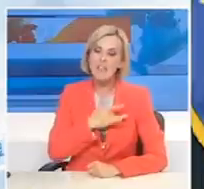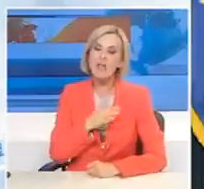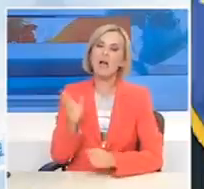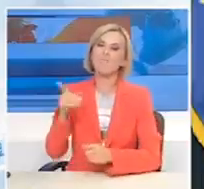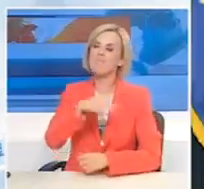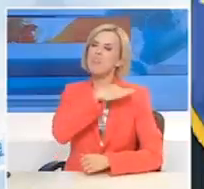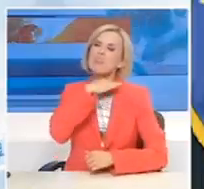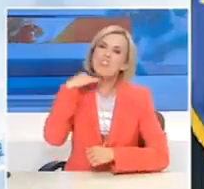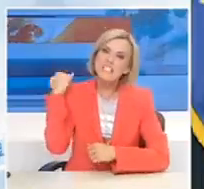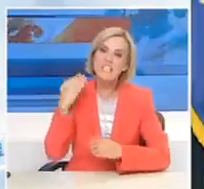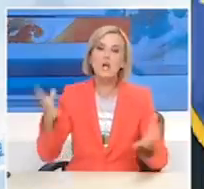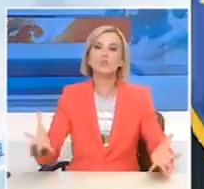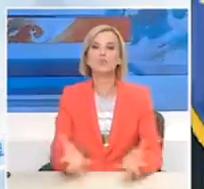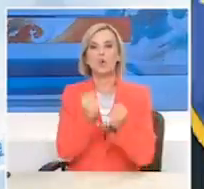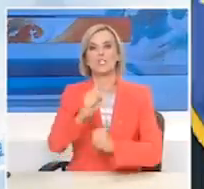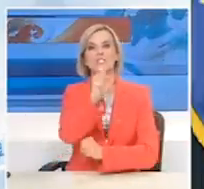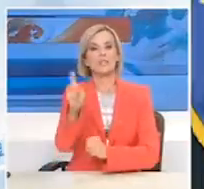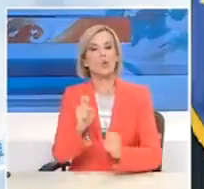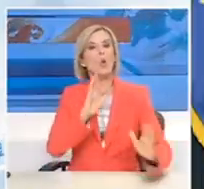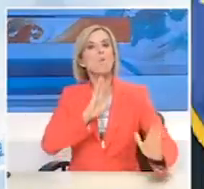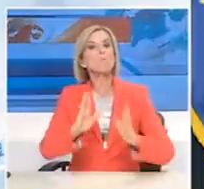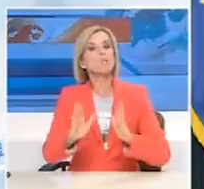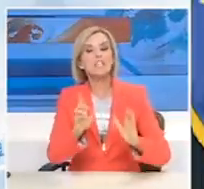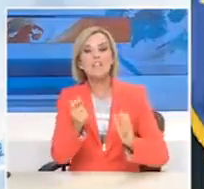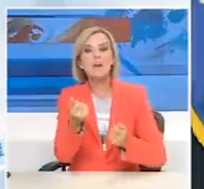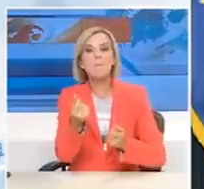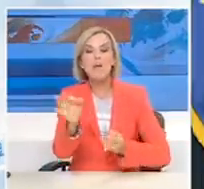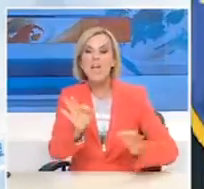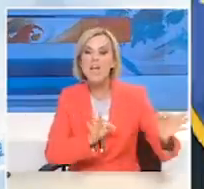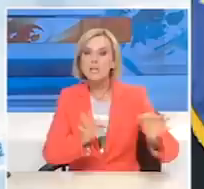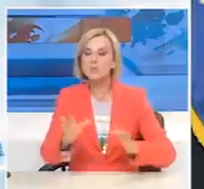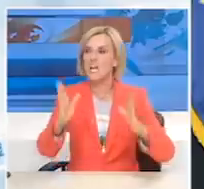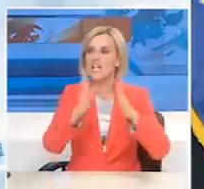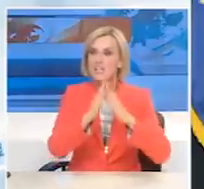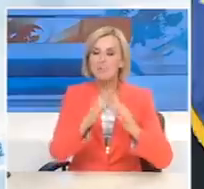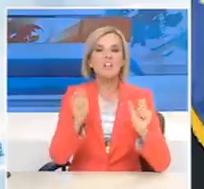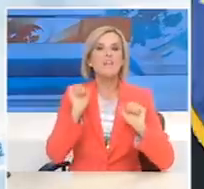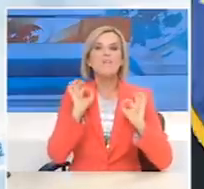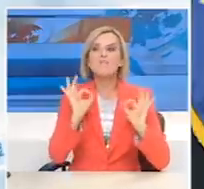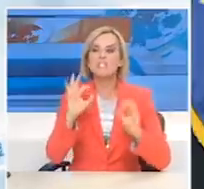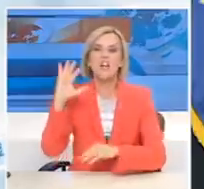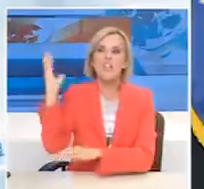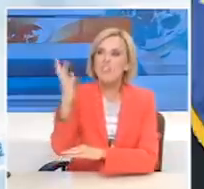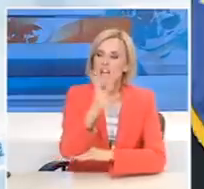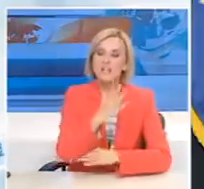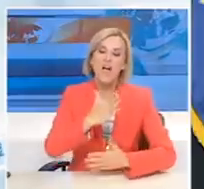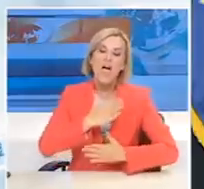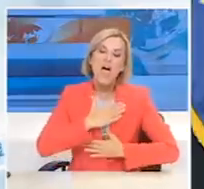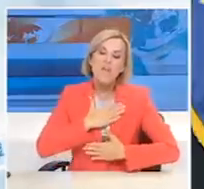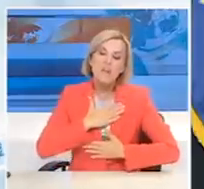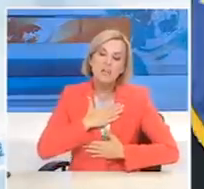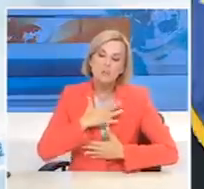με αυταπάρνηση σώζει ζωές, προστατεύει περιουσίες, διαφυλάσσει το φυσικό πλούτο της πατρίδας μας. Τους ευχαριστούμε, τους